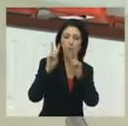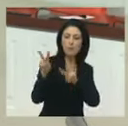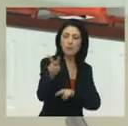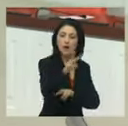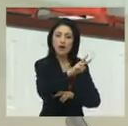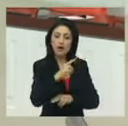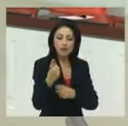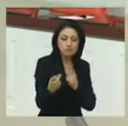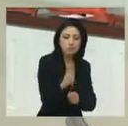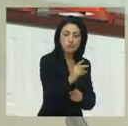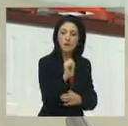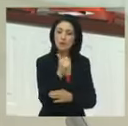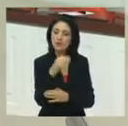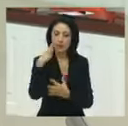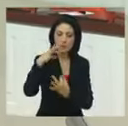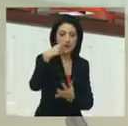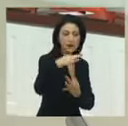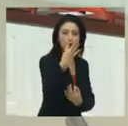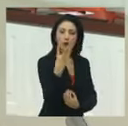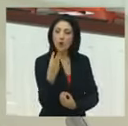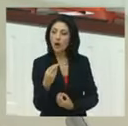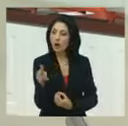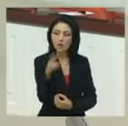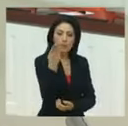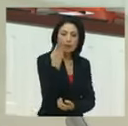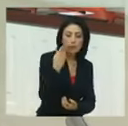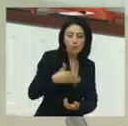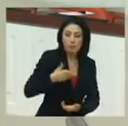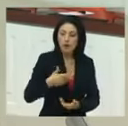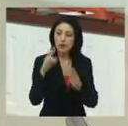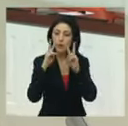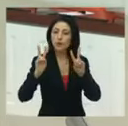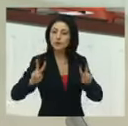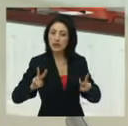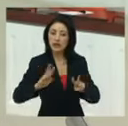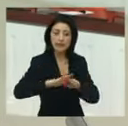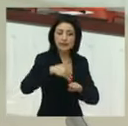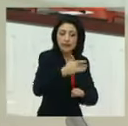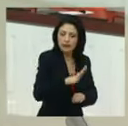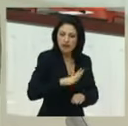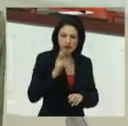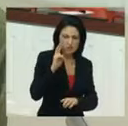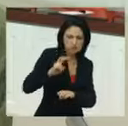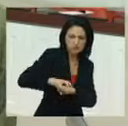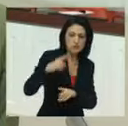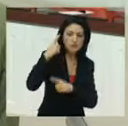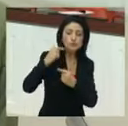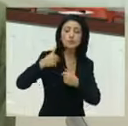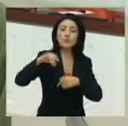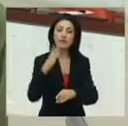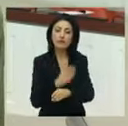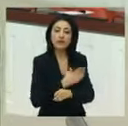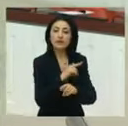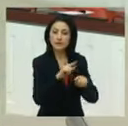üretici meslekleri olan bireyler olarak bir diğerine özen gösteren, diğerinin varlığına kin gütmeyen vatandaşlar